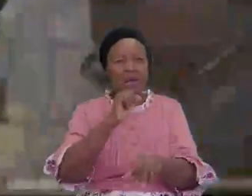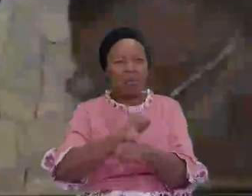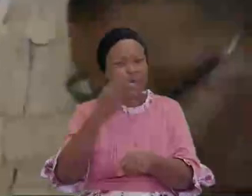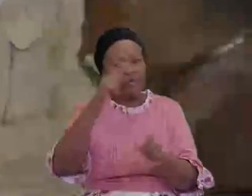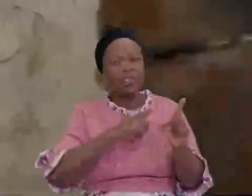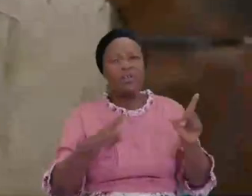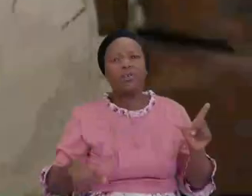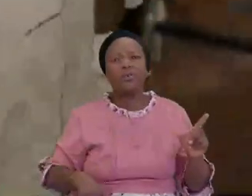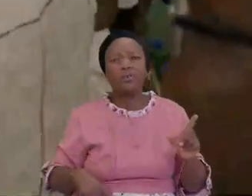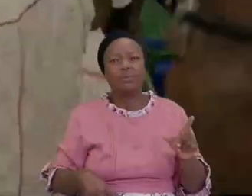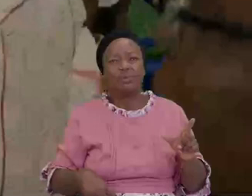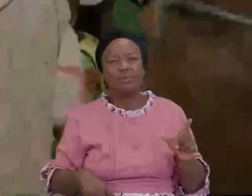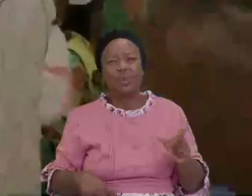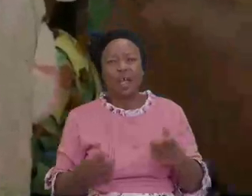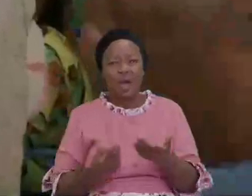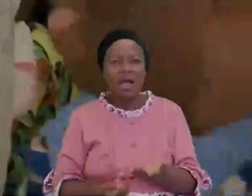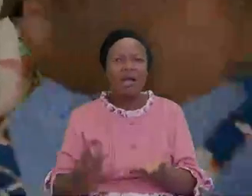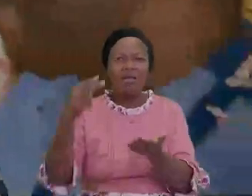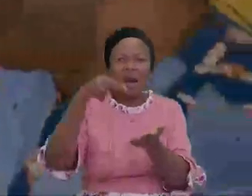Lève-toi et agis pour le Seigneur.